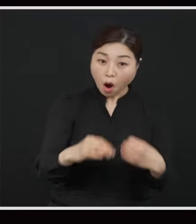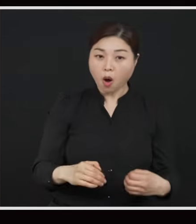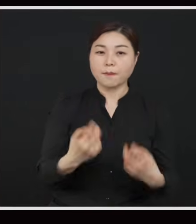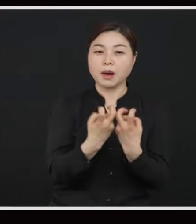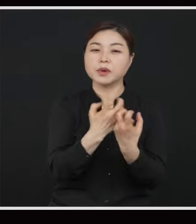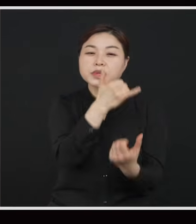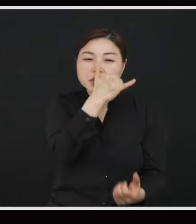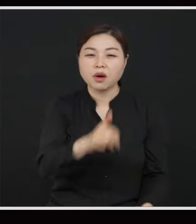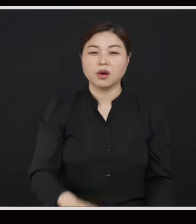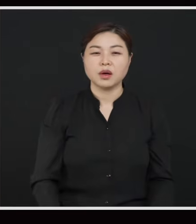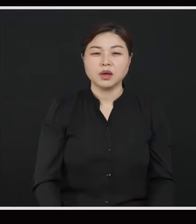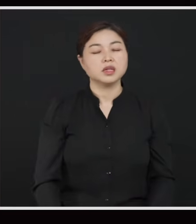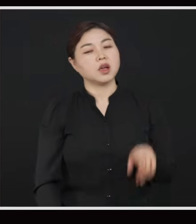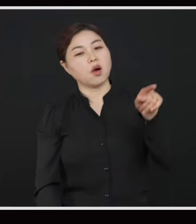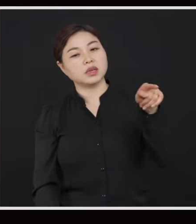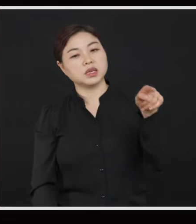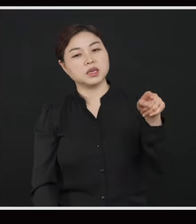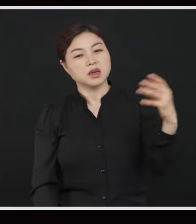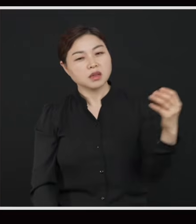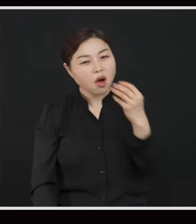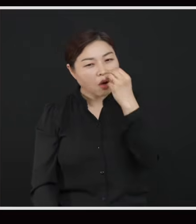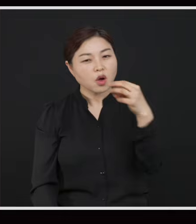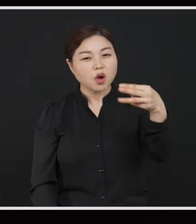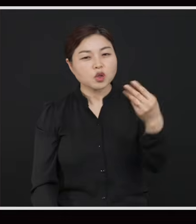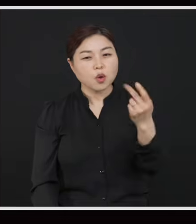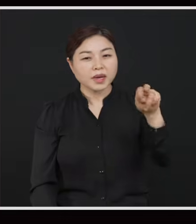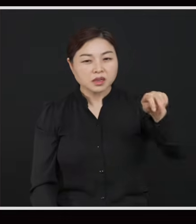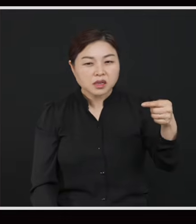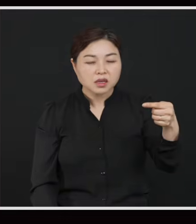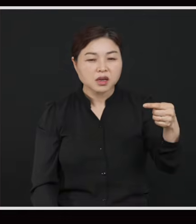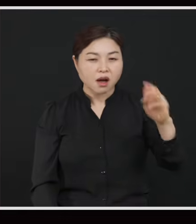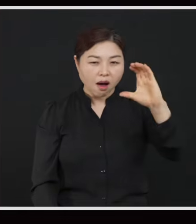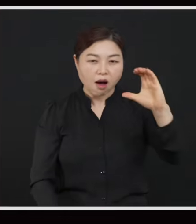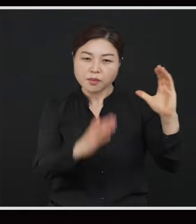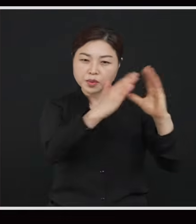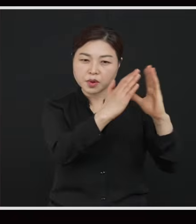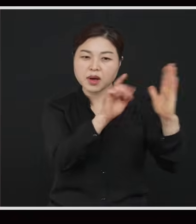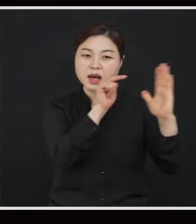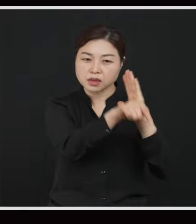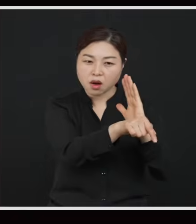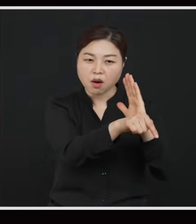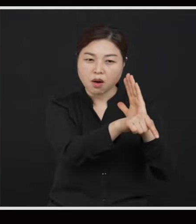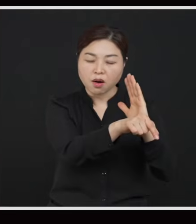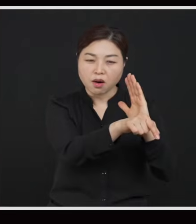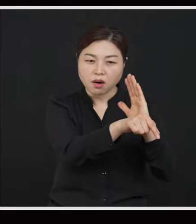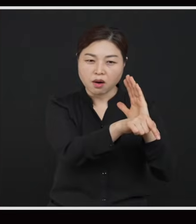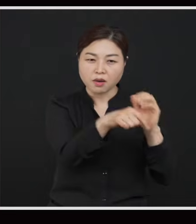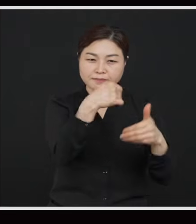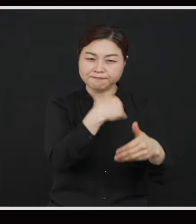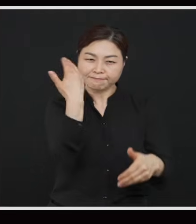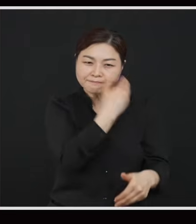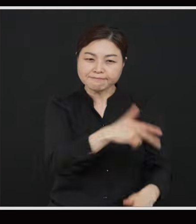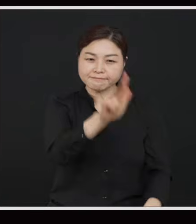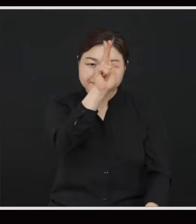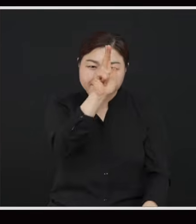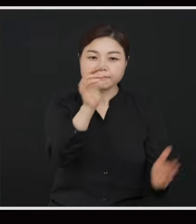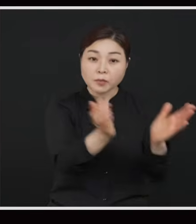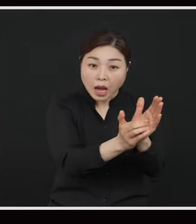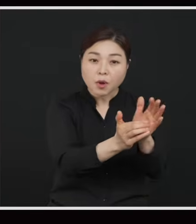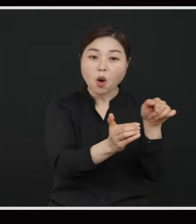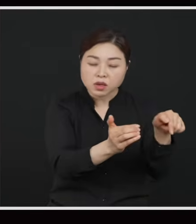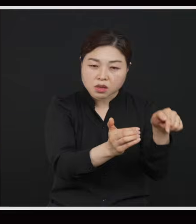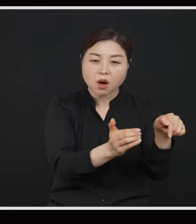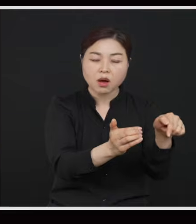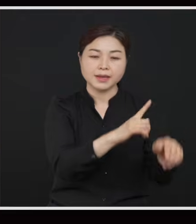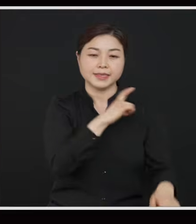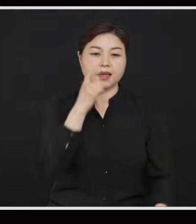하나. 저기 성 토마스 수도원이라는 데 가가지고 순결서약만 하면은